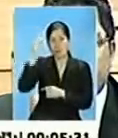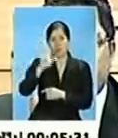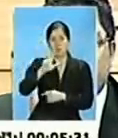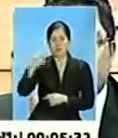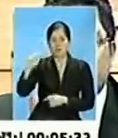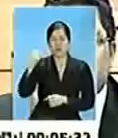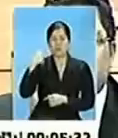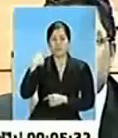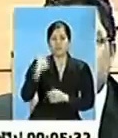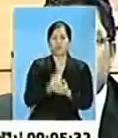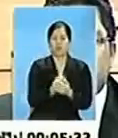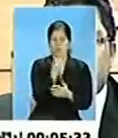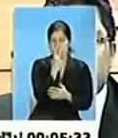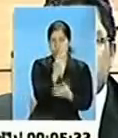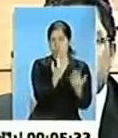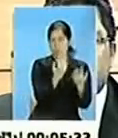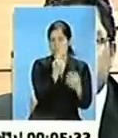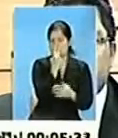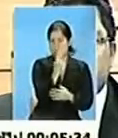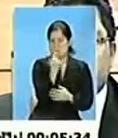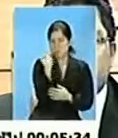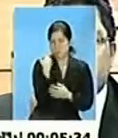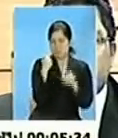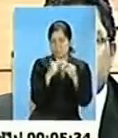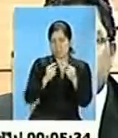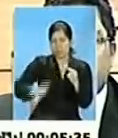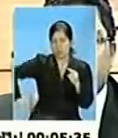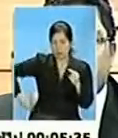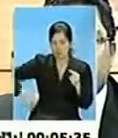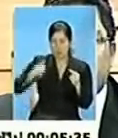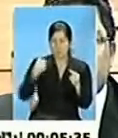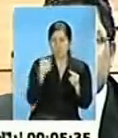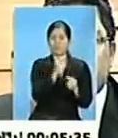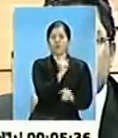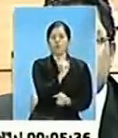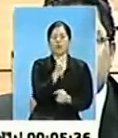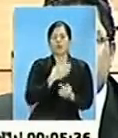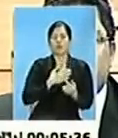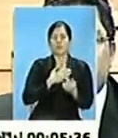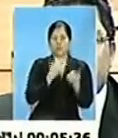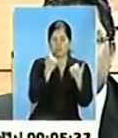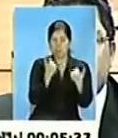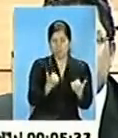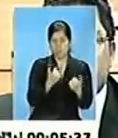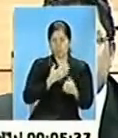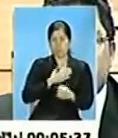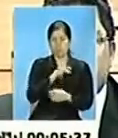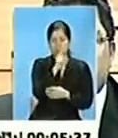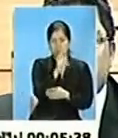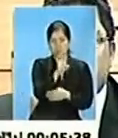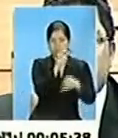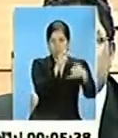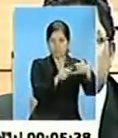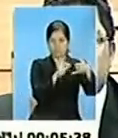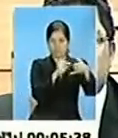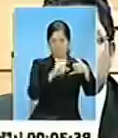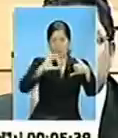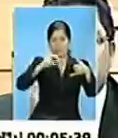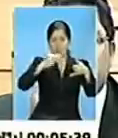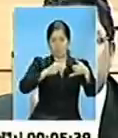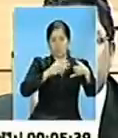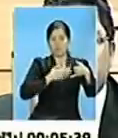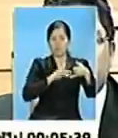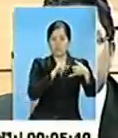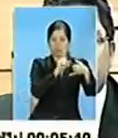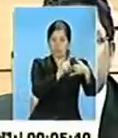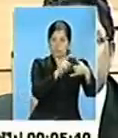ดี๋ยวผมจะให้ดูคลิปถัดไปว่าเขมรใช้เส้นทางไหนตอนนี้ผมขอถามท่านร้อยตำรวจเอกเฉลิมอยู่บนวงเสียก่อนว่ากร